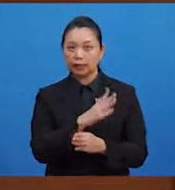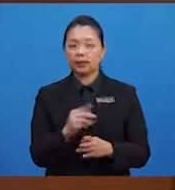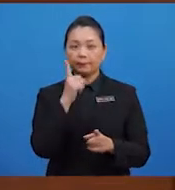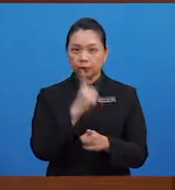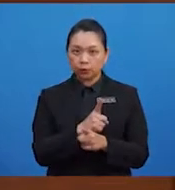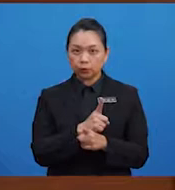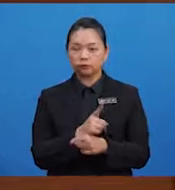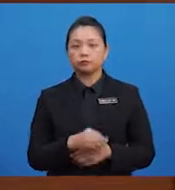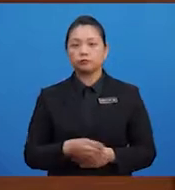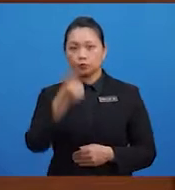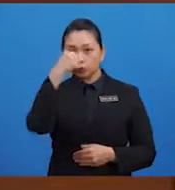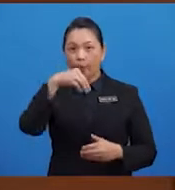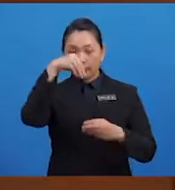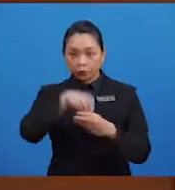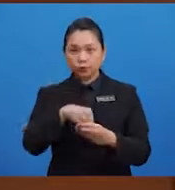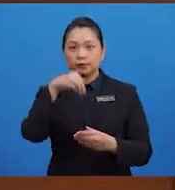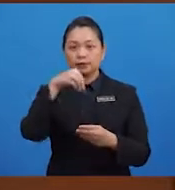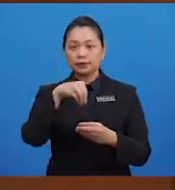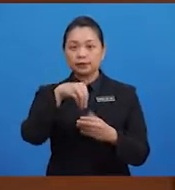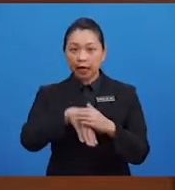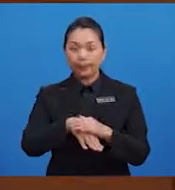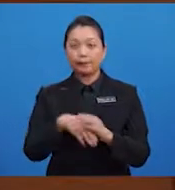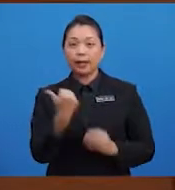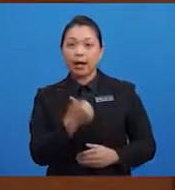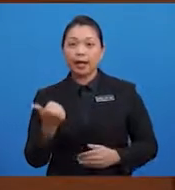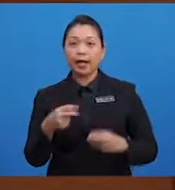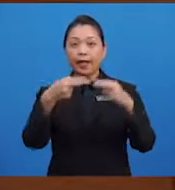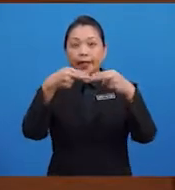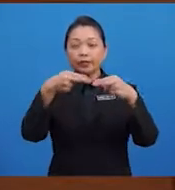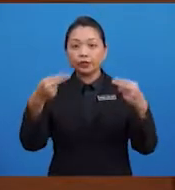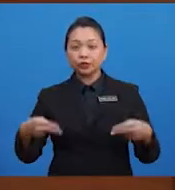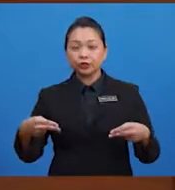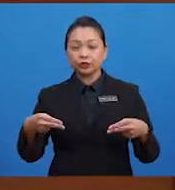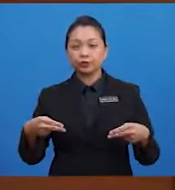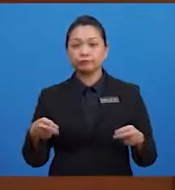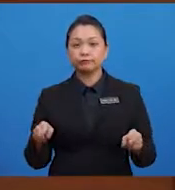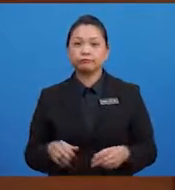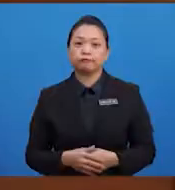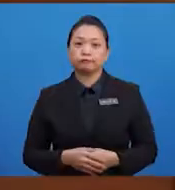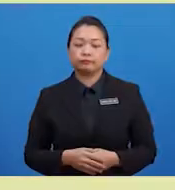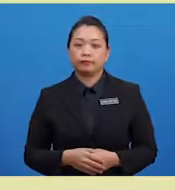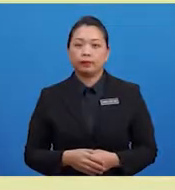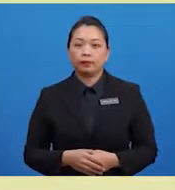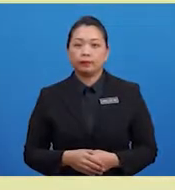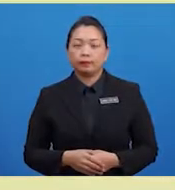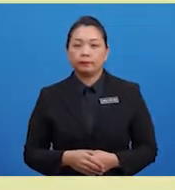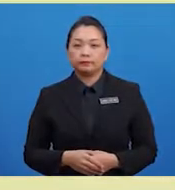dimasukkan ke dalam hatcher bagi proses penetasan sehingga hari ke-21.